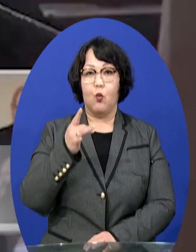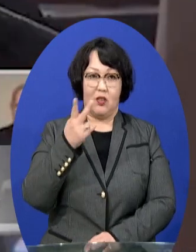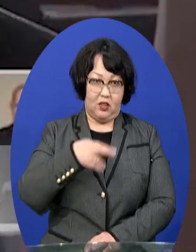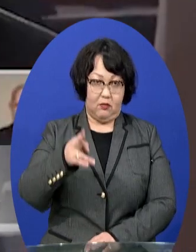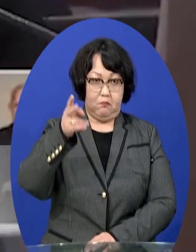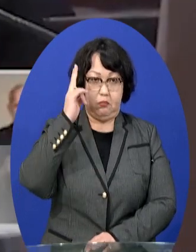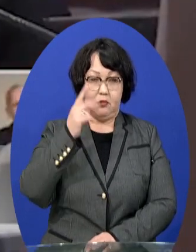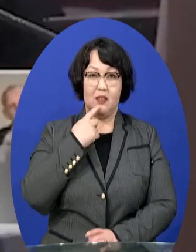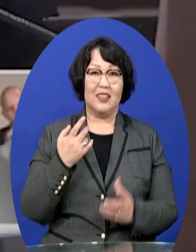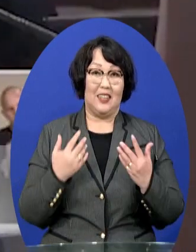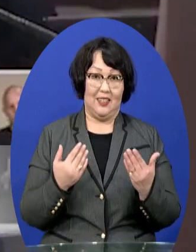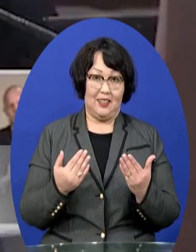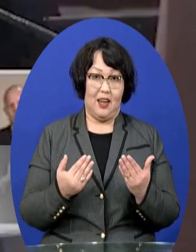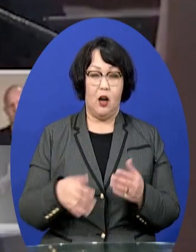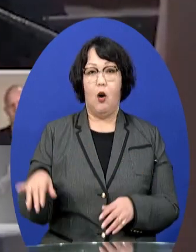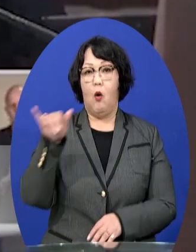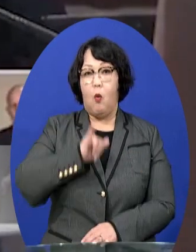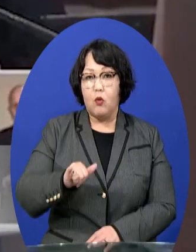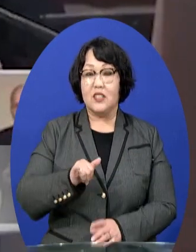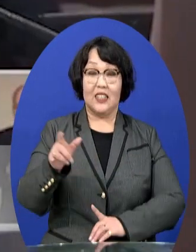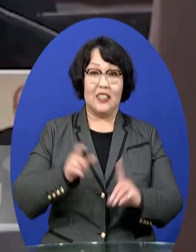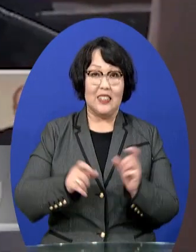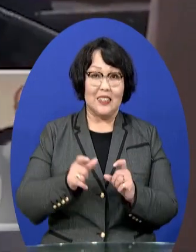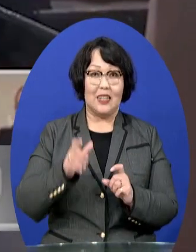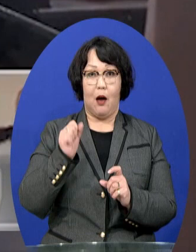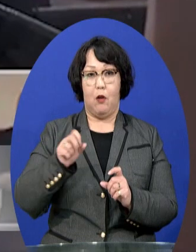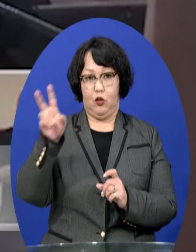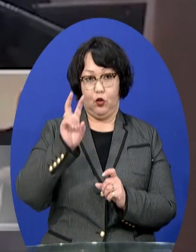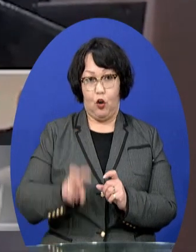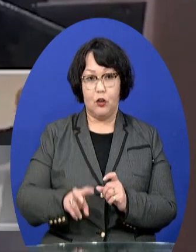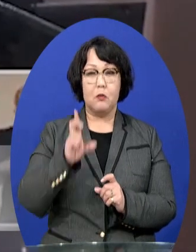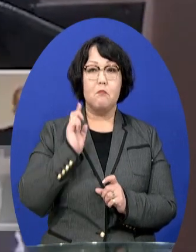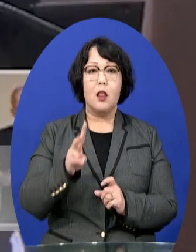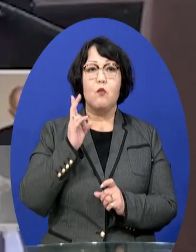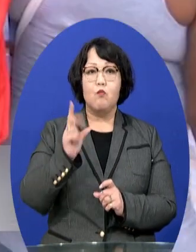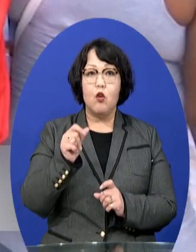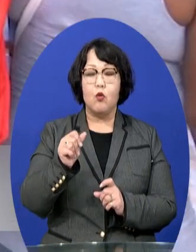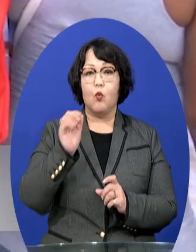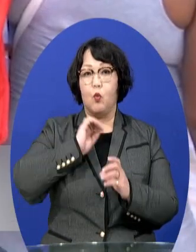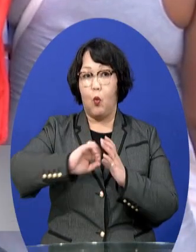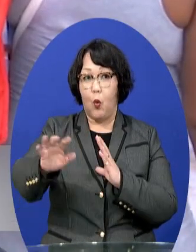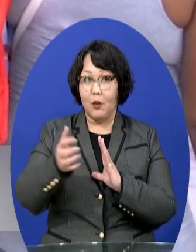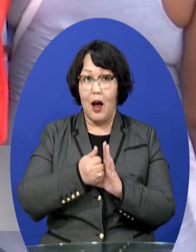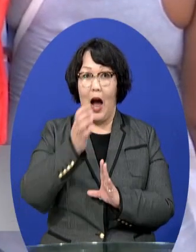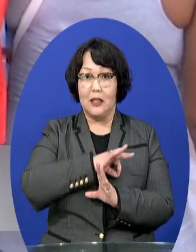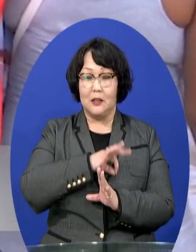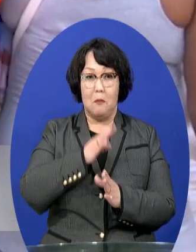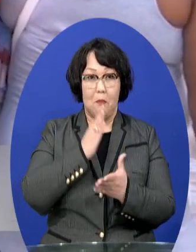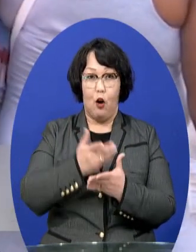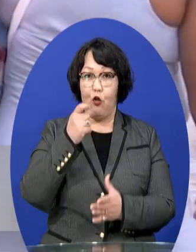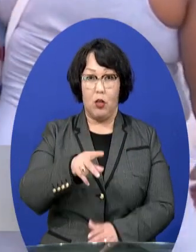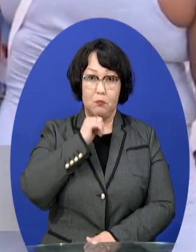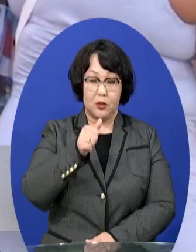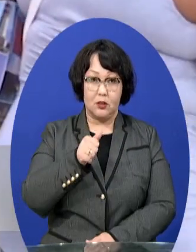Майобре Альянс хэлэхдээ тус улсын эдийн засагт Америк долларын бэлэн мөнгө гүйлгээнд ашиглагдаж байгаад нь бус